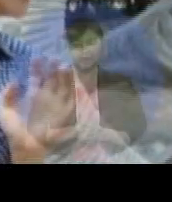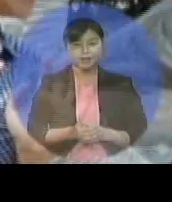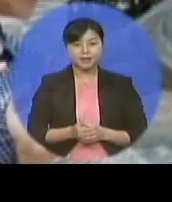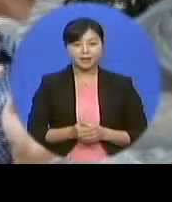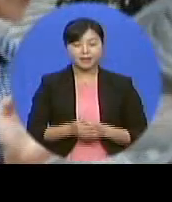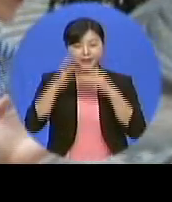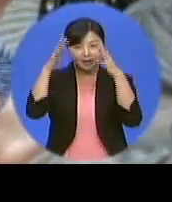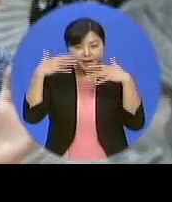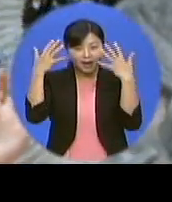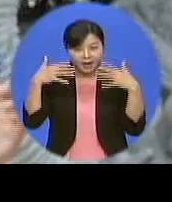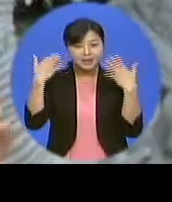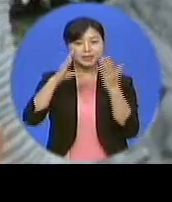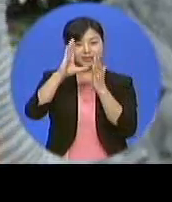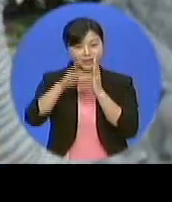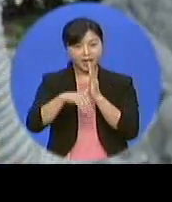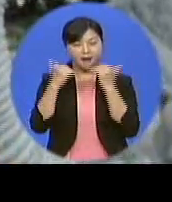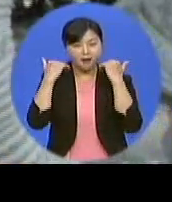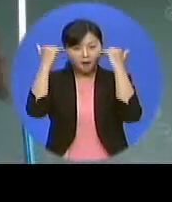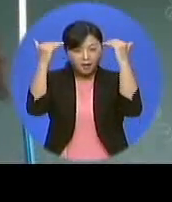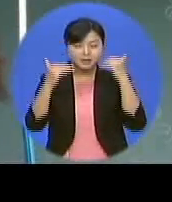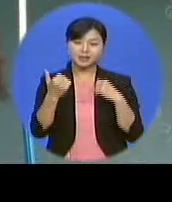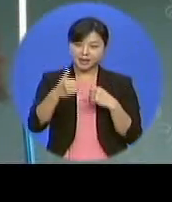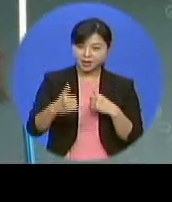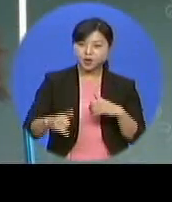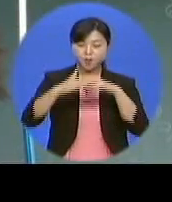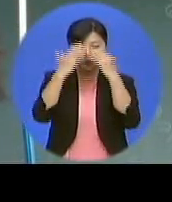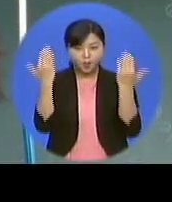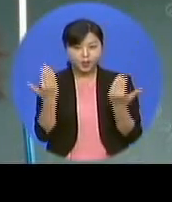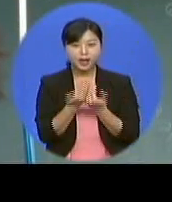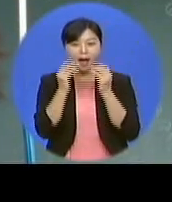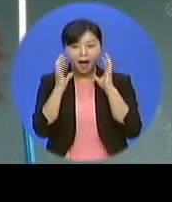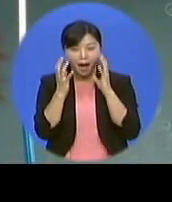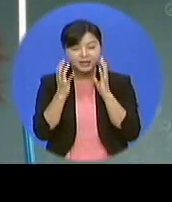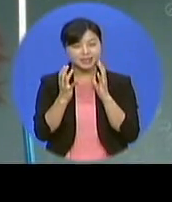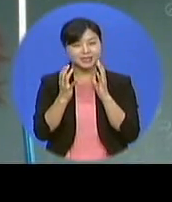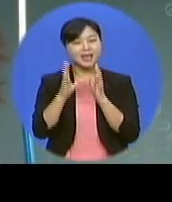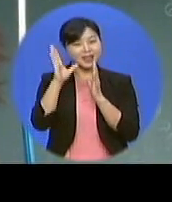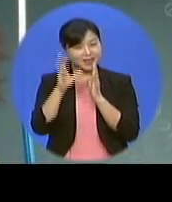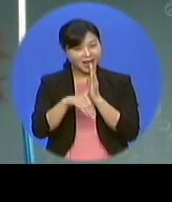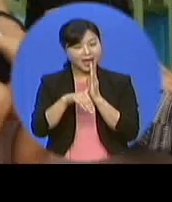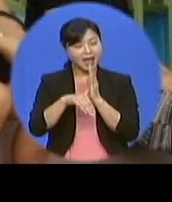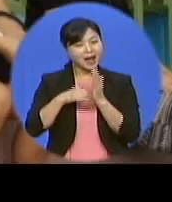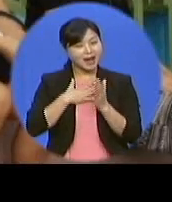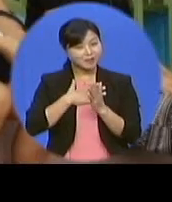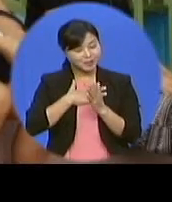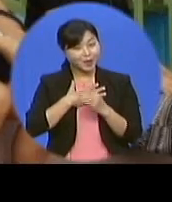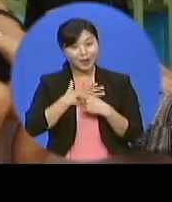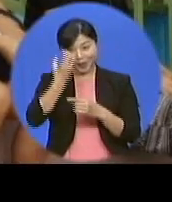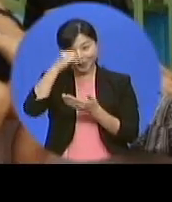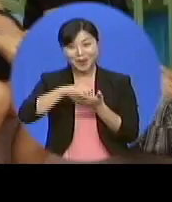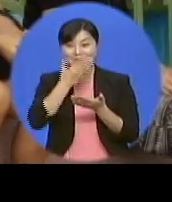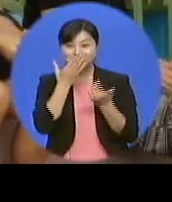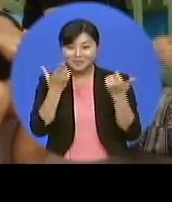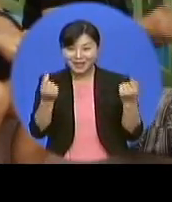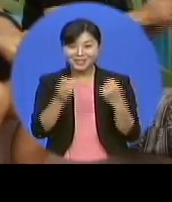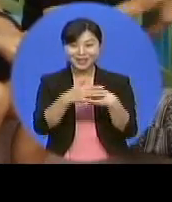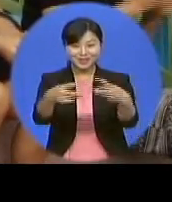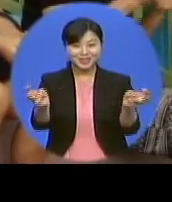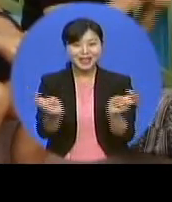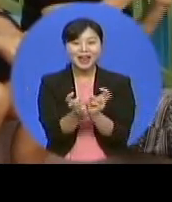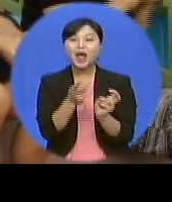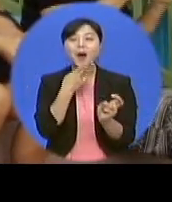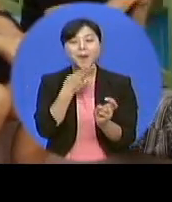화창한 가을 날씨에 어른아이 모두가 동심으로 돌아가기 딱 좋은 곳. 울타리 없는 테마동물원